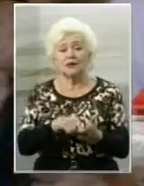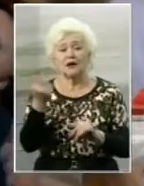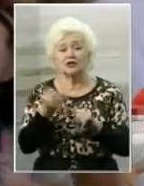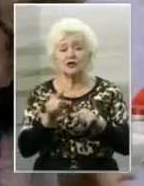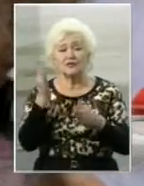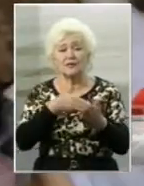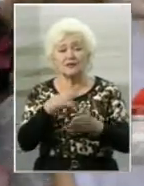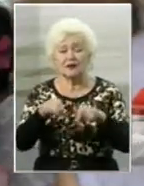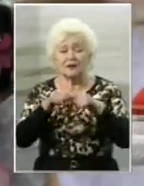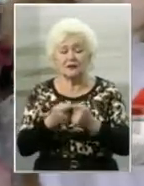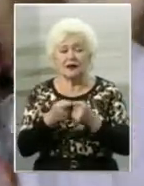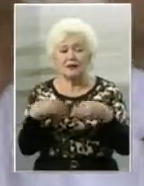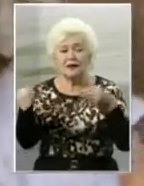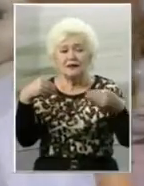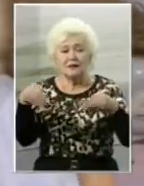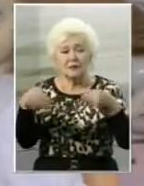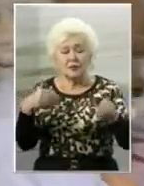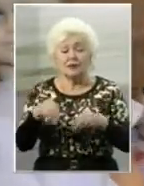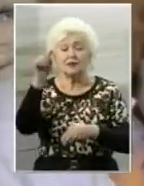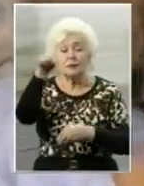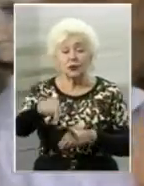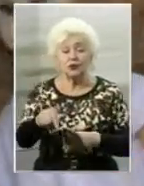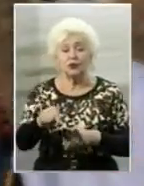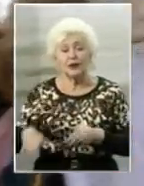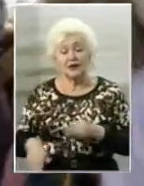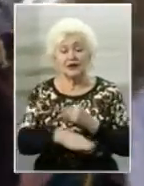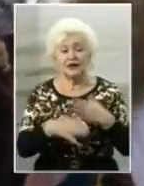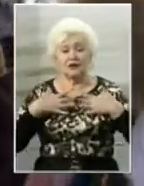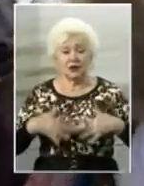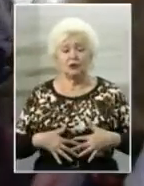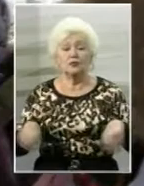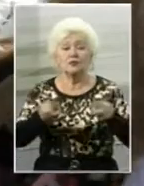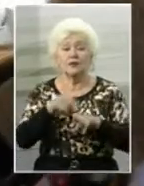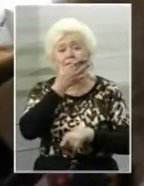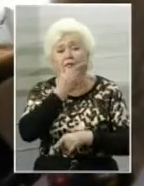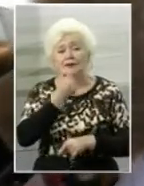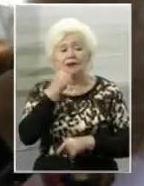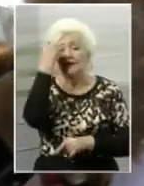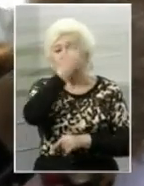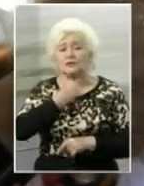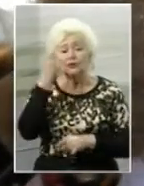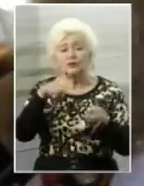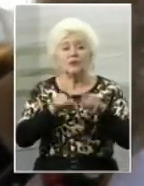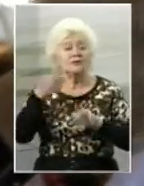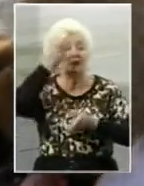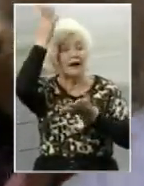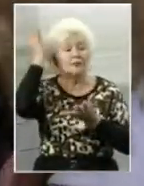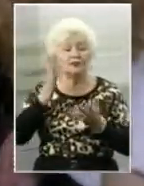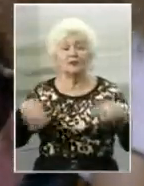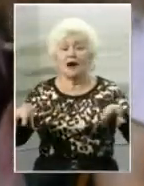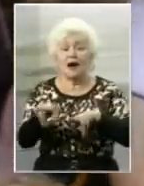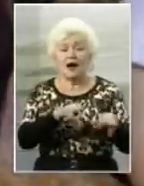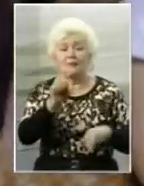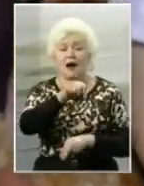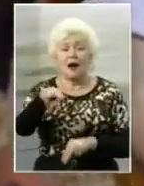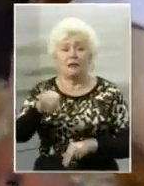зламана. Вона з крихкого пластику, саме тулуб і ніжки. Мені так сподобалось її обличчя, така зачіска, як у Алли